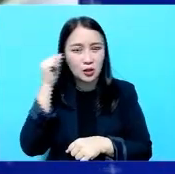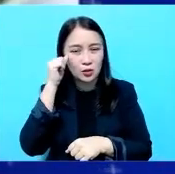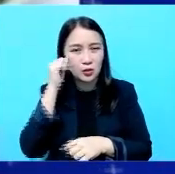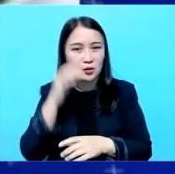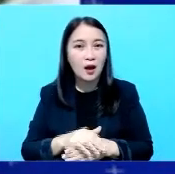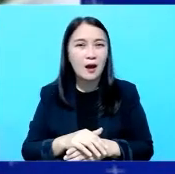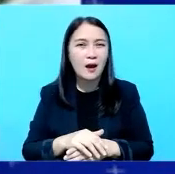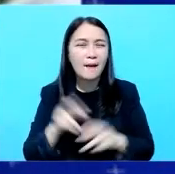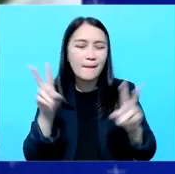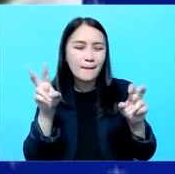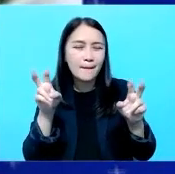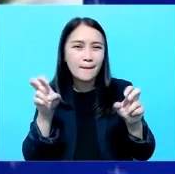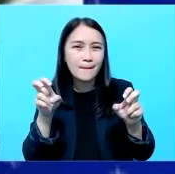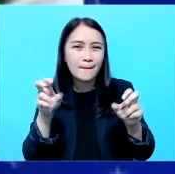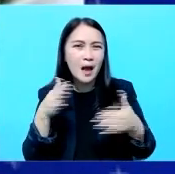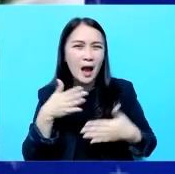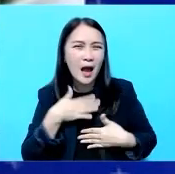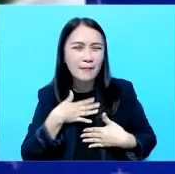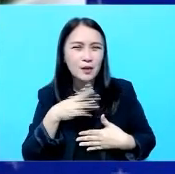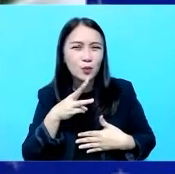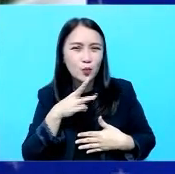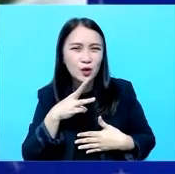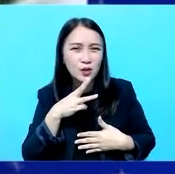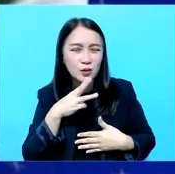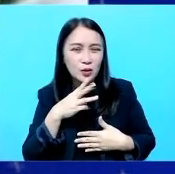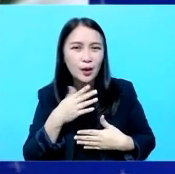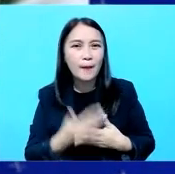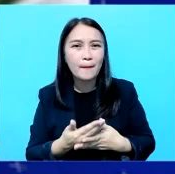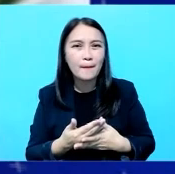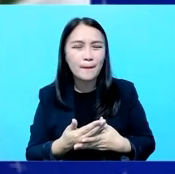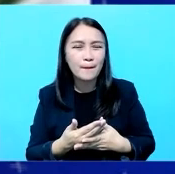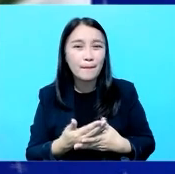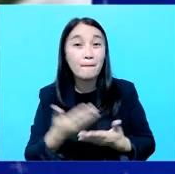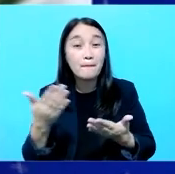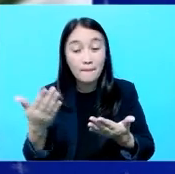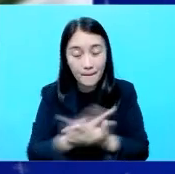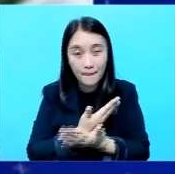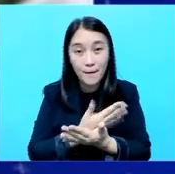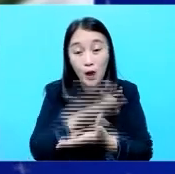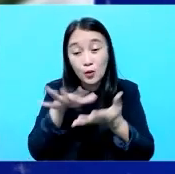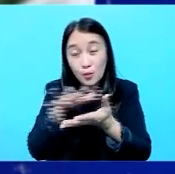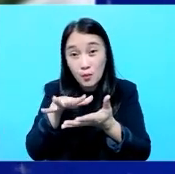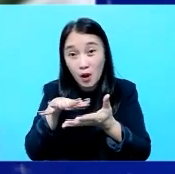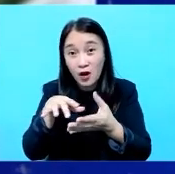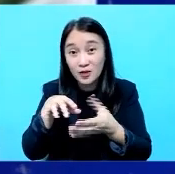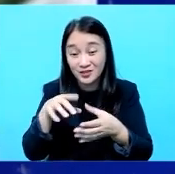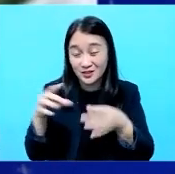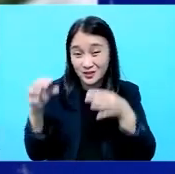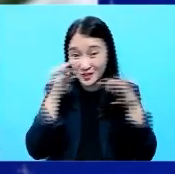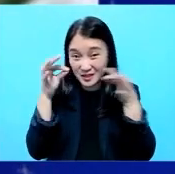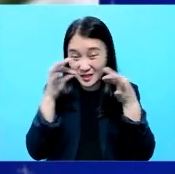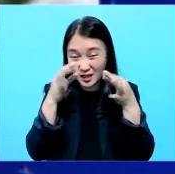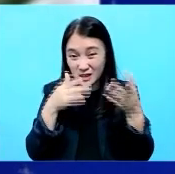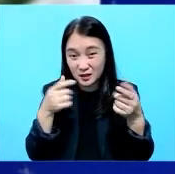o kilala rin sa tawag na cocktail drug. Ito ang panibagong party drug na binabantayan ngayon ng PDEA Central Visayas. Sa